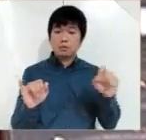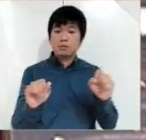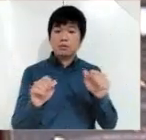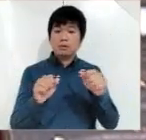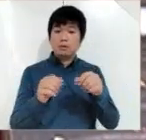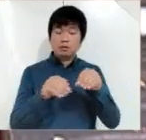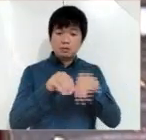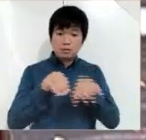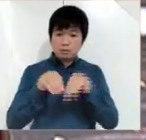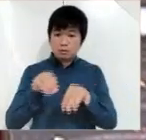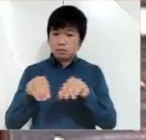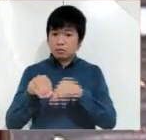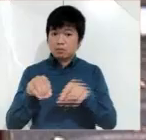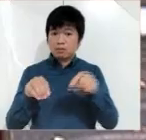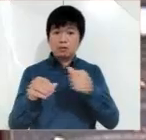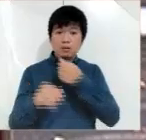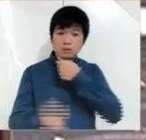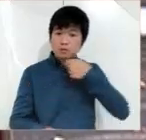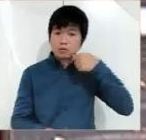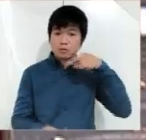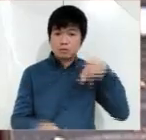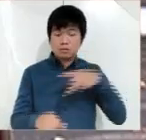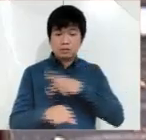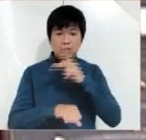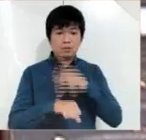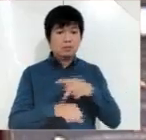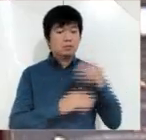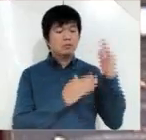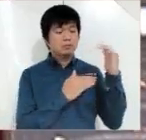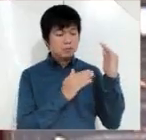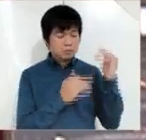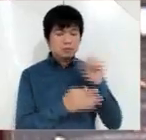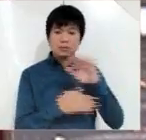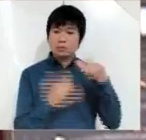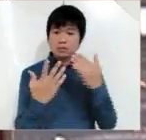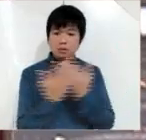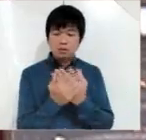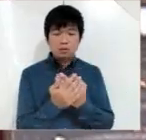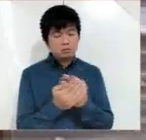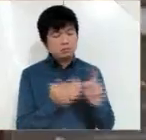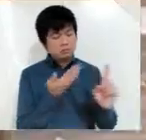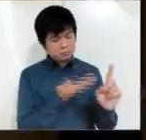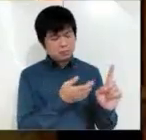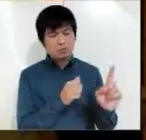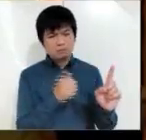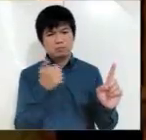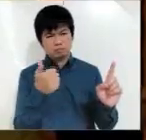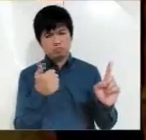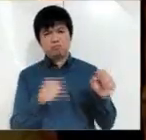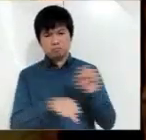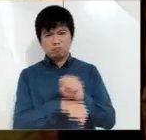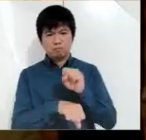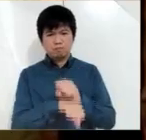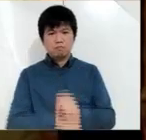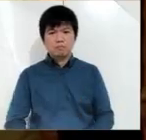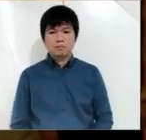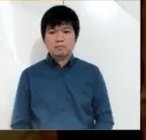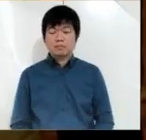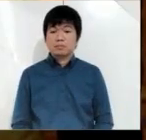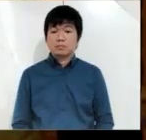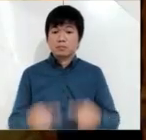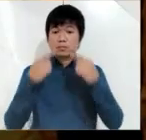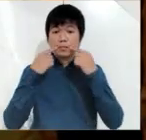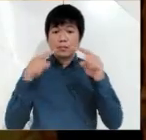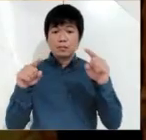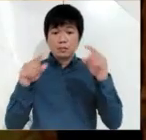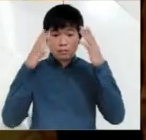Pilipinas. Kaya't inaasahan natin lahat na he will do a very good job. Inanunsyo yan ng Pangulo